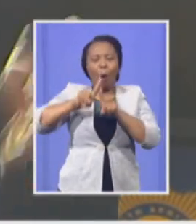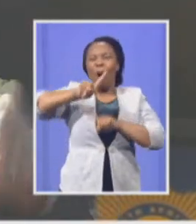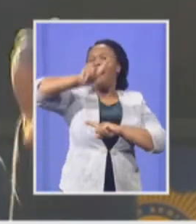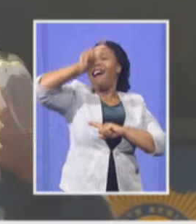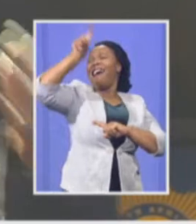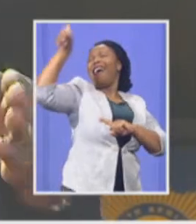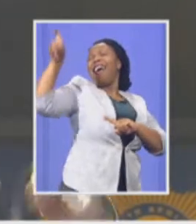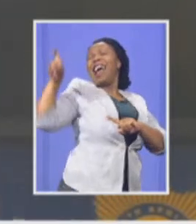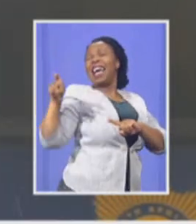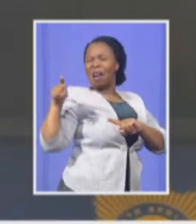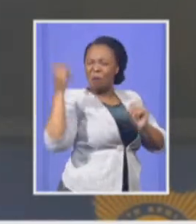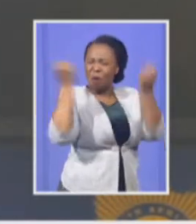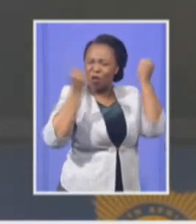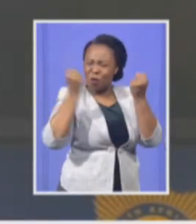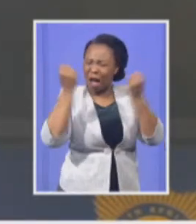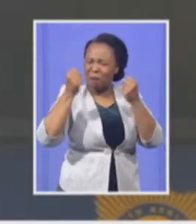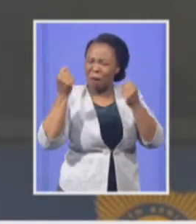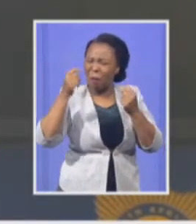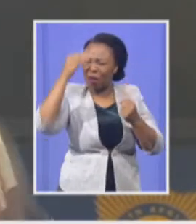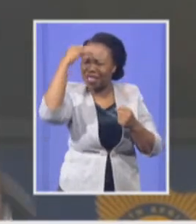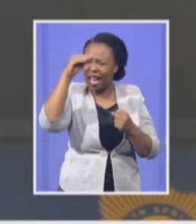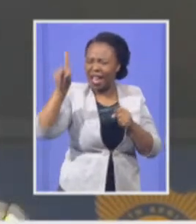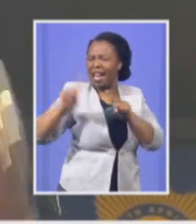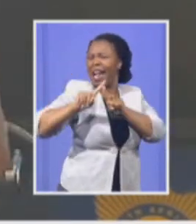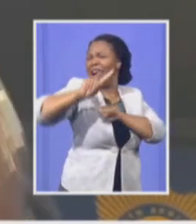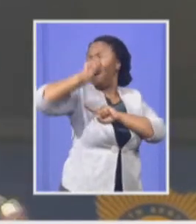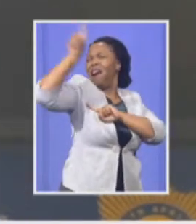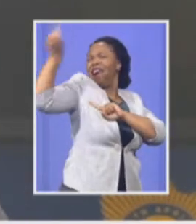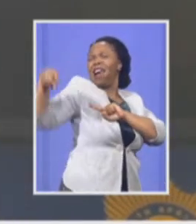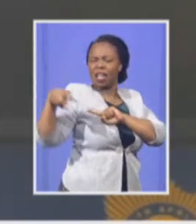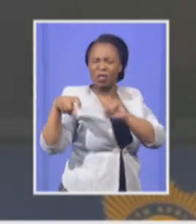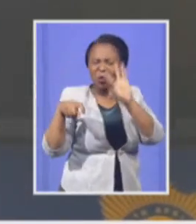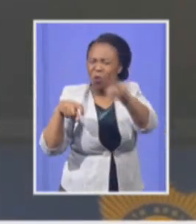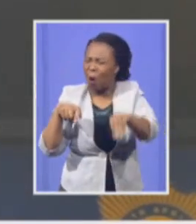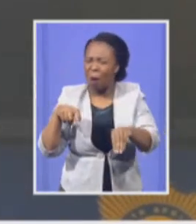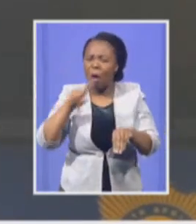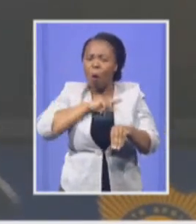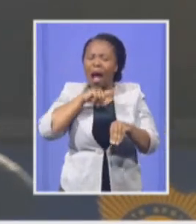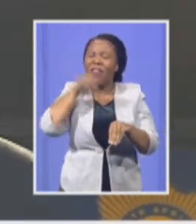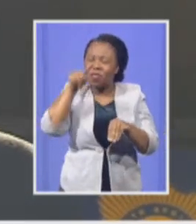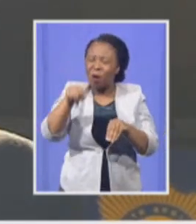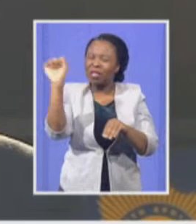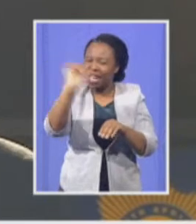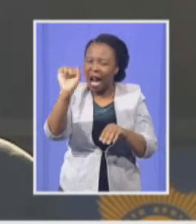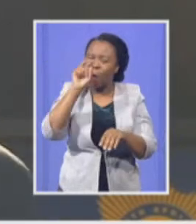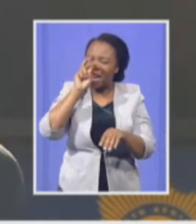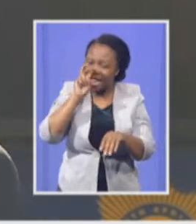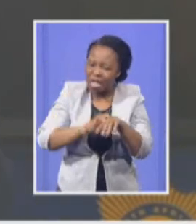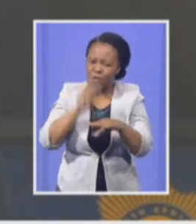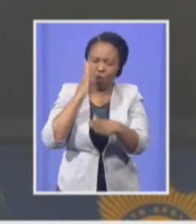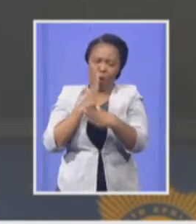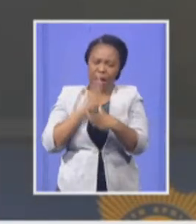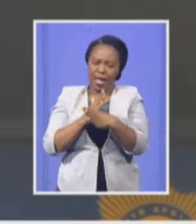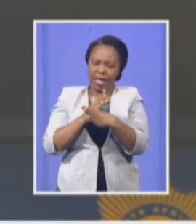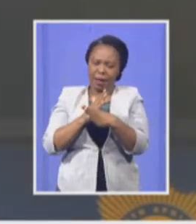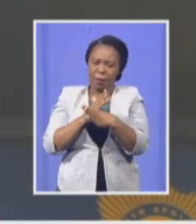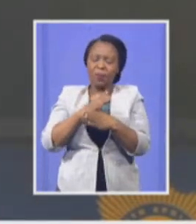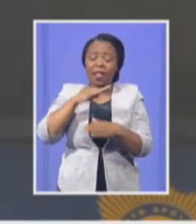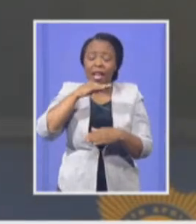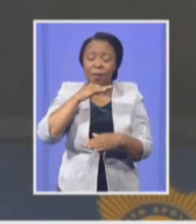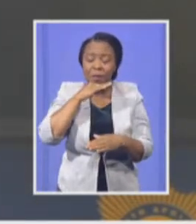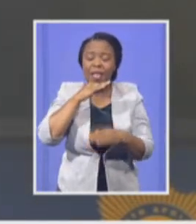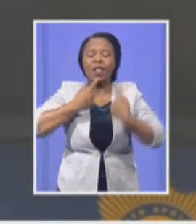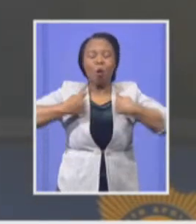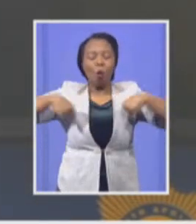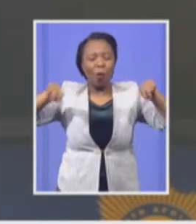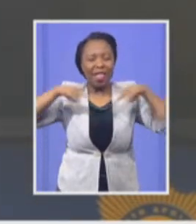umlenze emotweni yamaphoyisa ngoba lezo moto ziyadingeka. Okusho ukuthi si